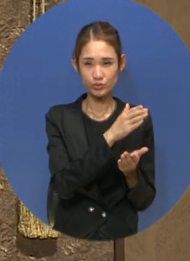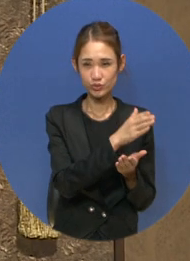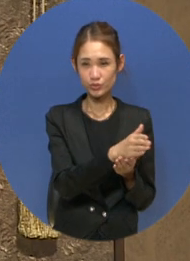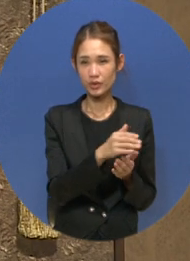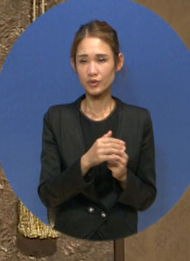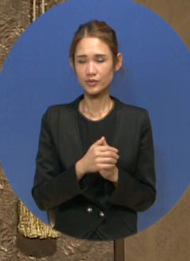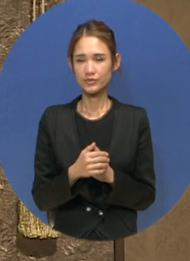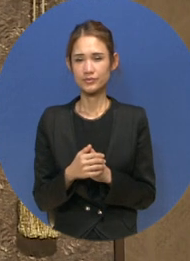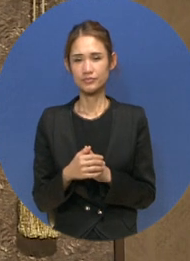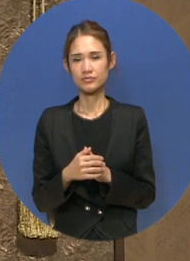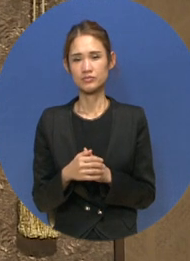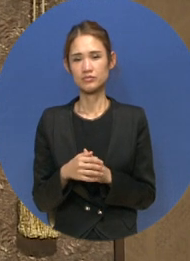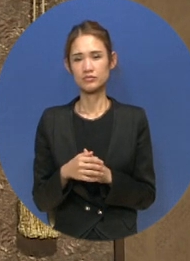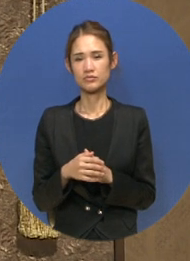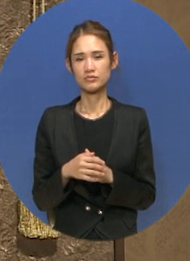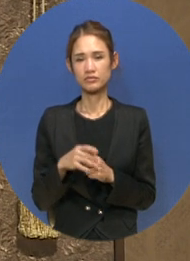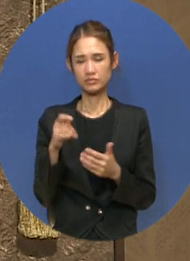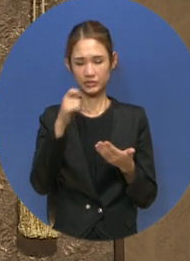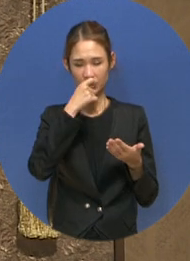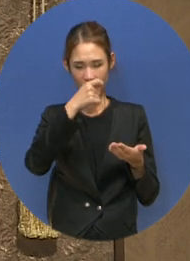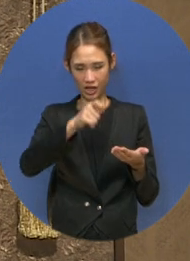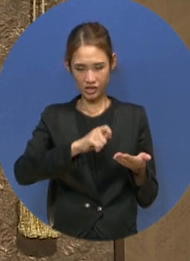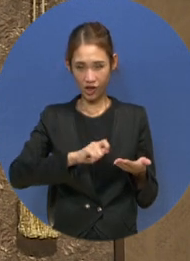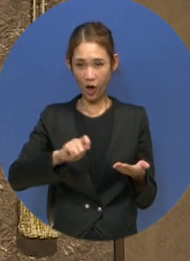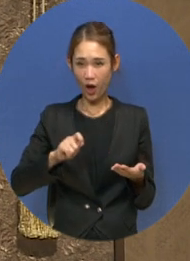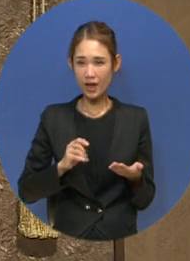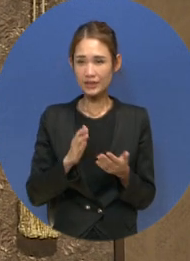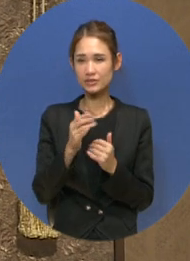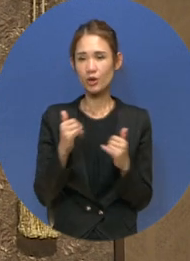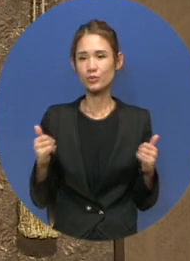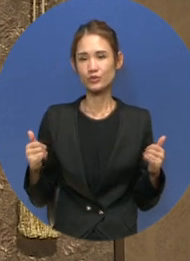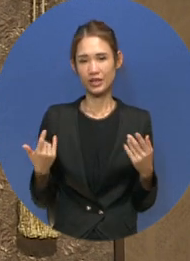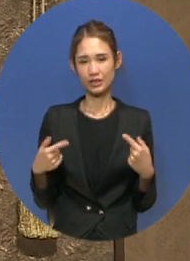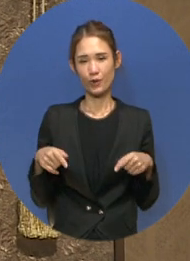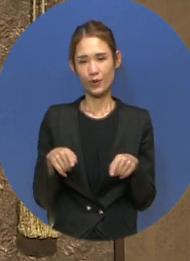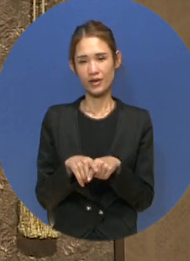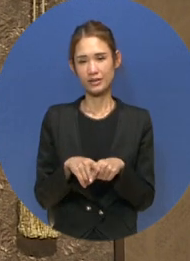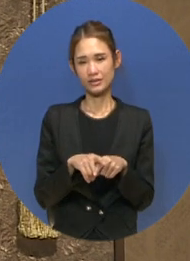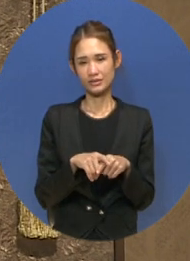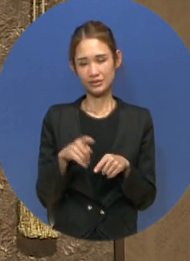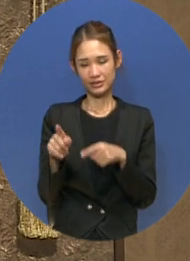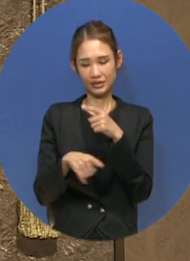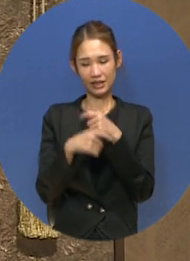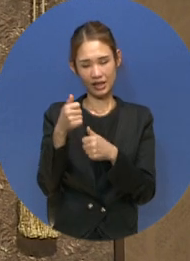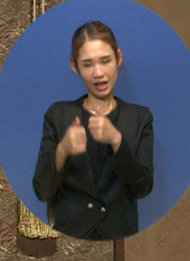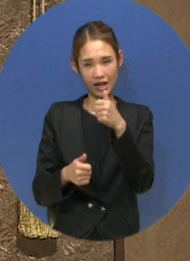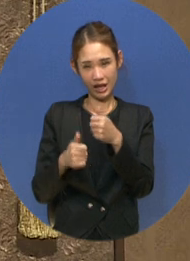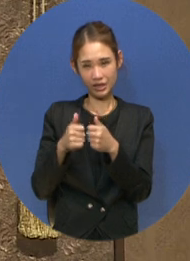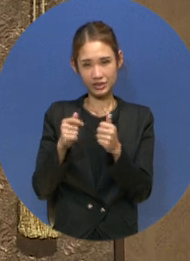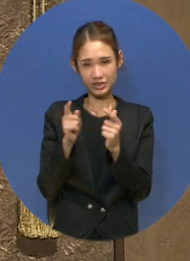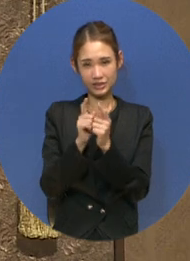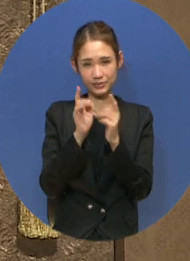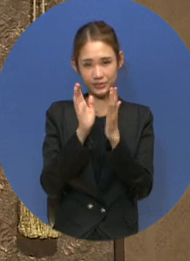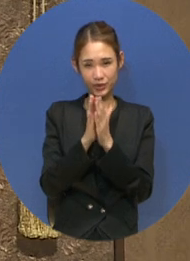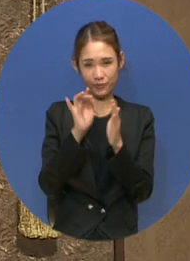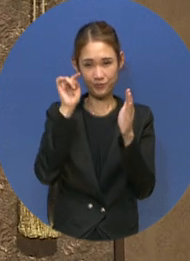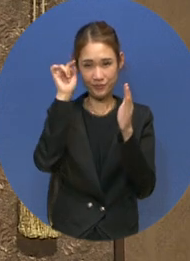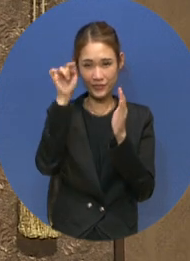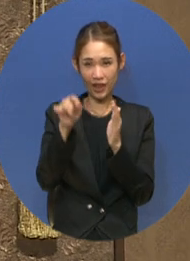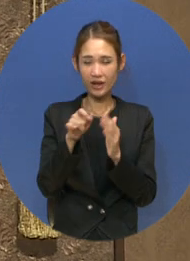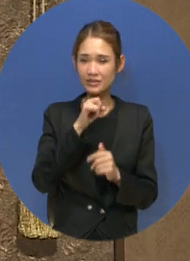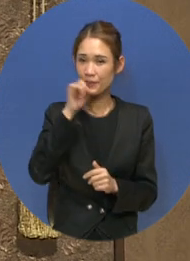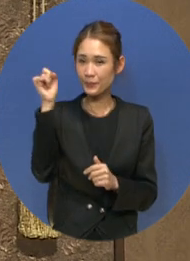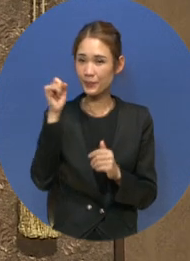그 서예 그 전문가들과 함께 서예 대전에 참여해서 직접 본인이 수상을 하게